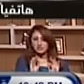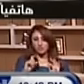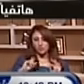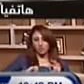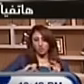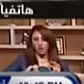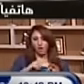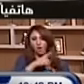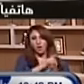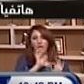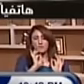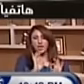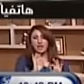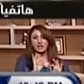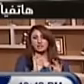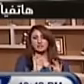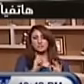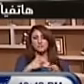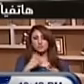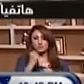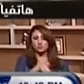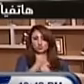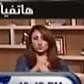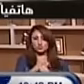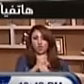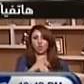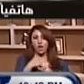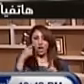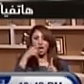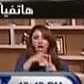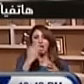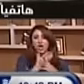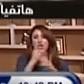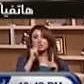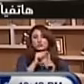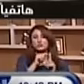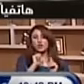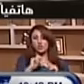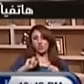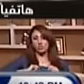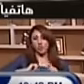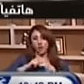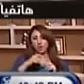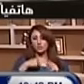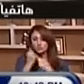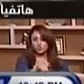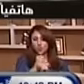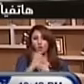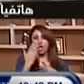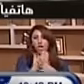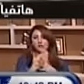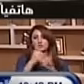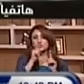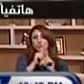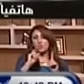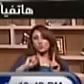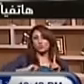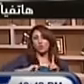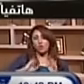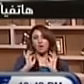الطلاب دول اللي احنا كلنا شغالين عندهم. ايوه. وانا مقتنع بان انا فعلا شغال عند هؤلاء الطلاب. احنا لابد